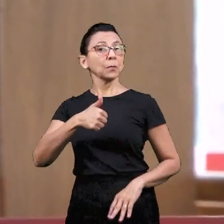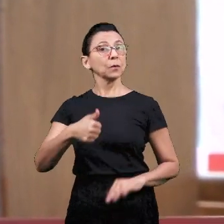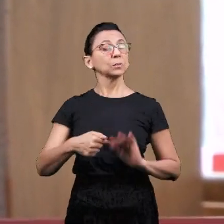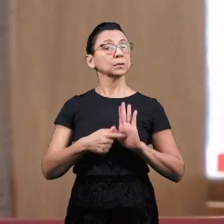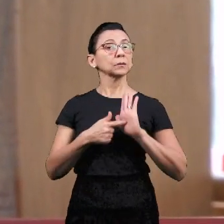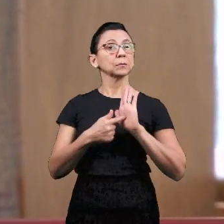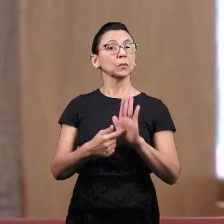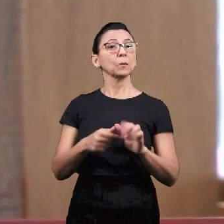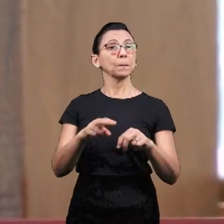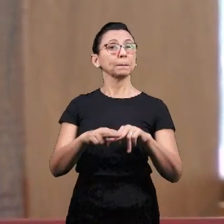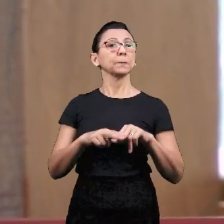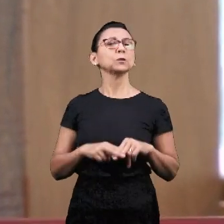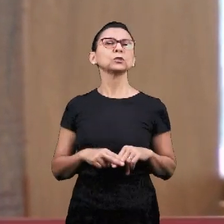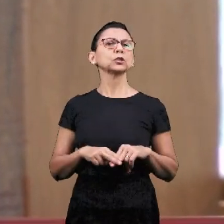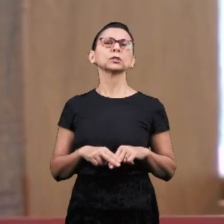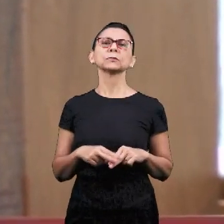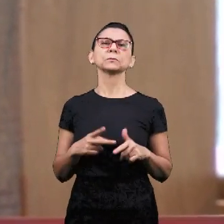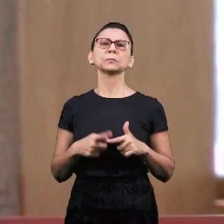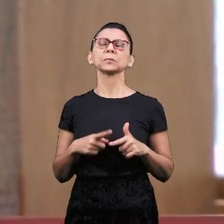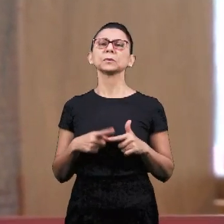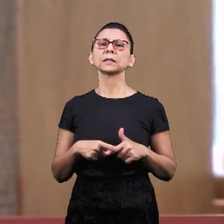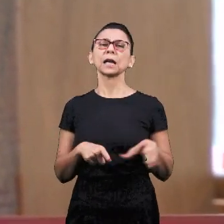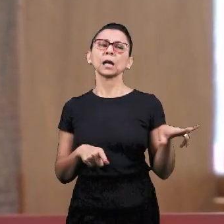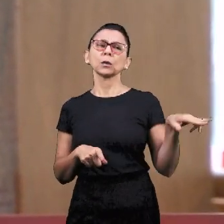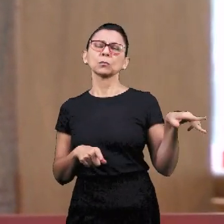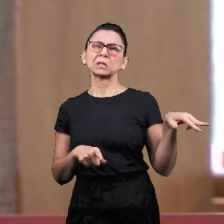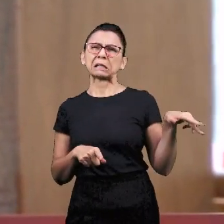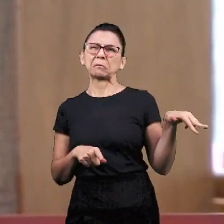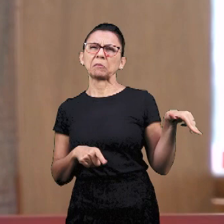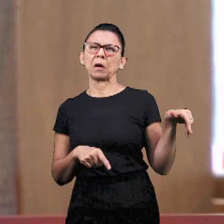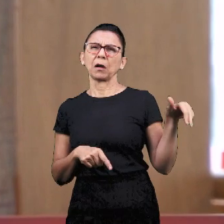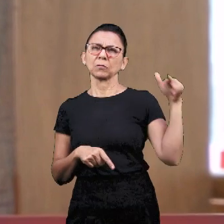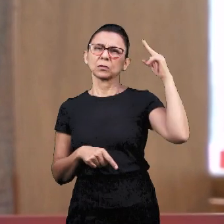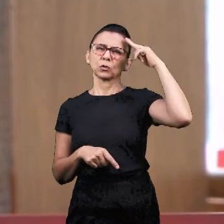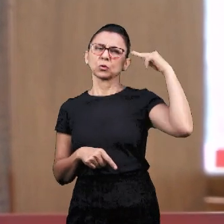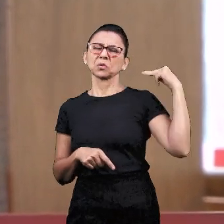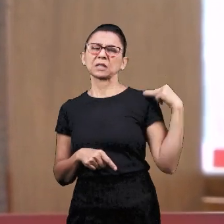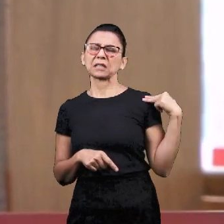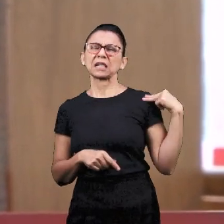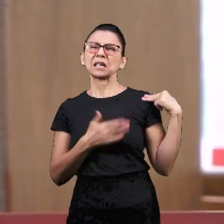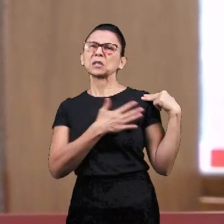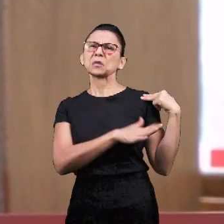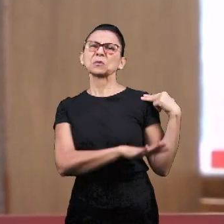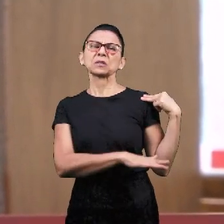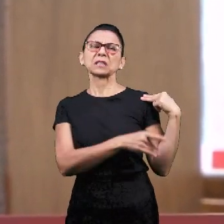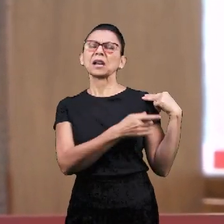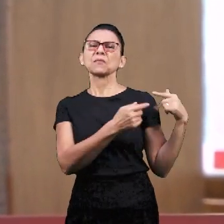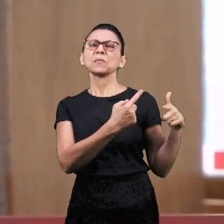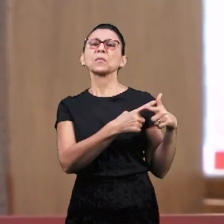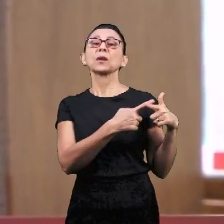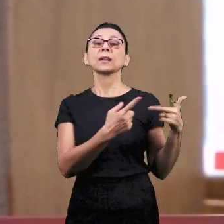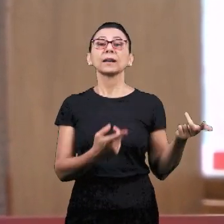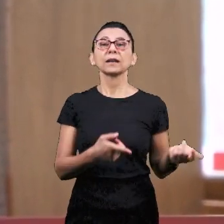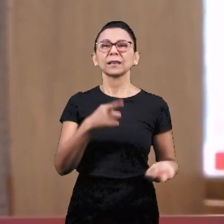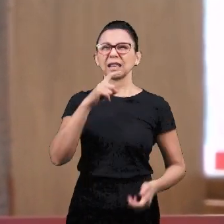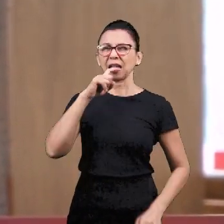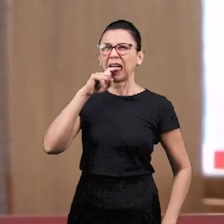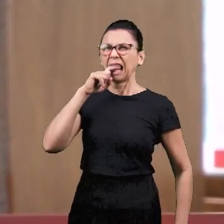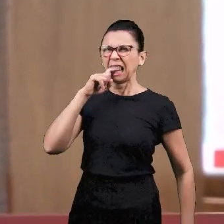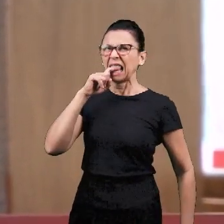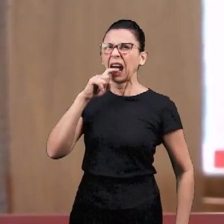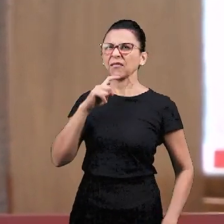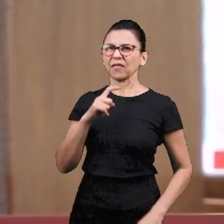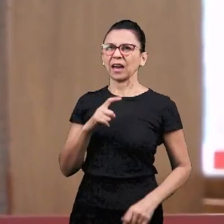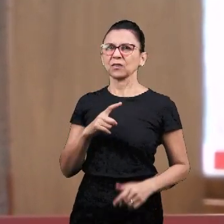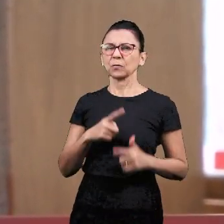par laquelle ses frères, les frères de Joseph, ne l'aimaient pas, c'est parce qu'ils étaient envieux de lui, parce qu'il était très aimé